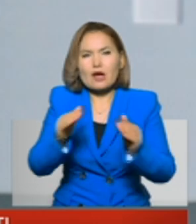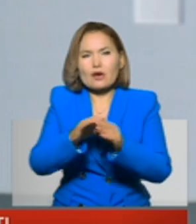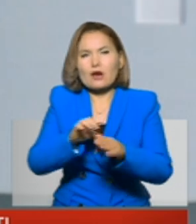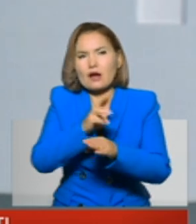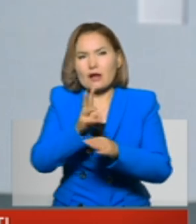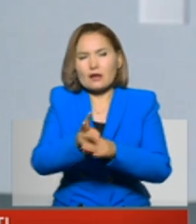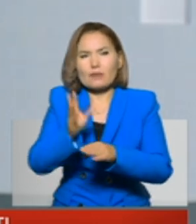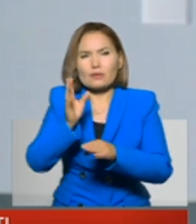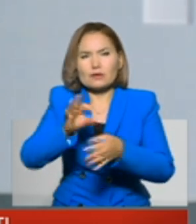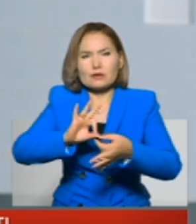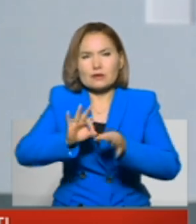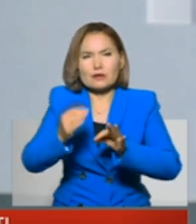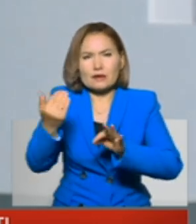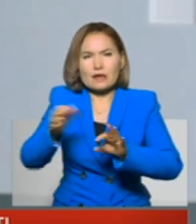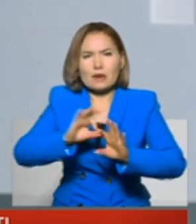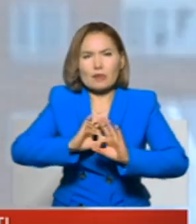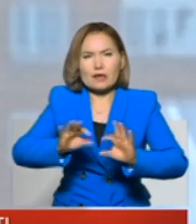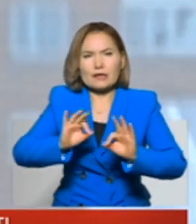Қуанханның материалында.